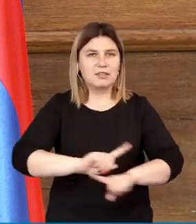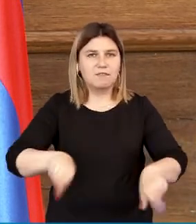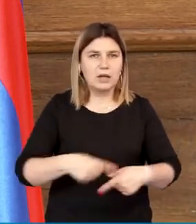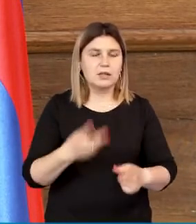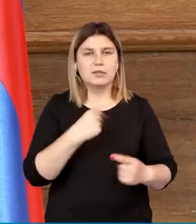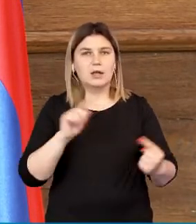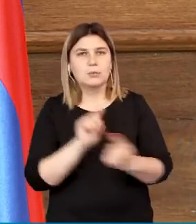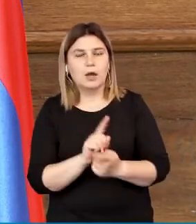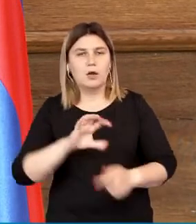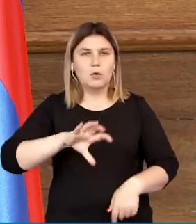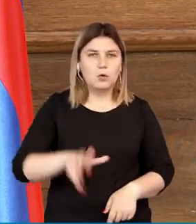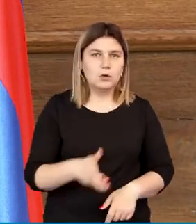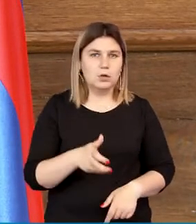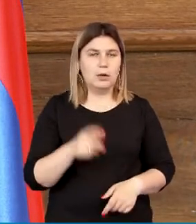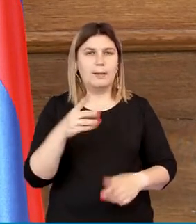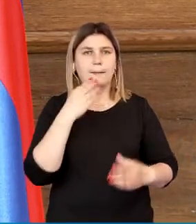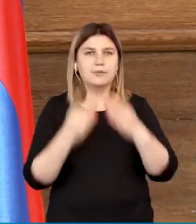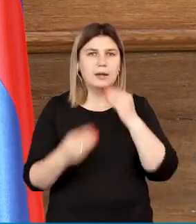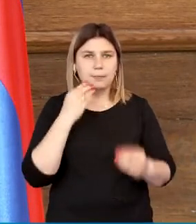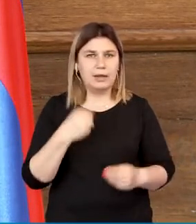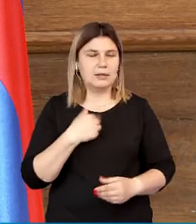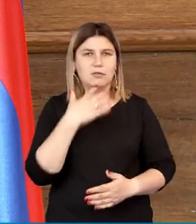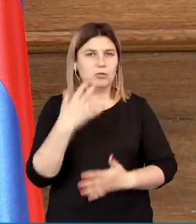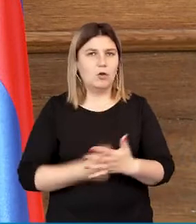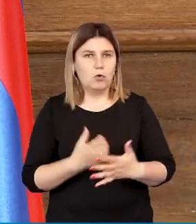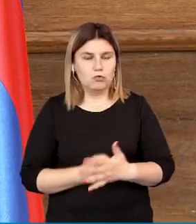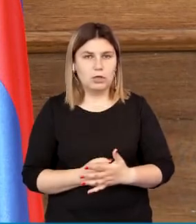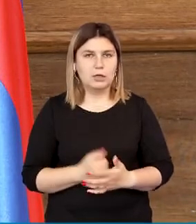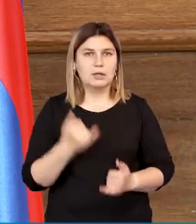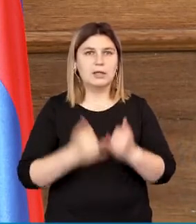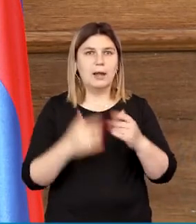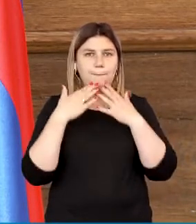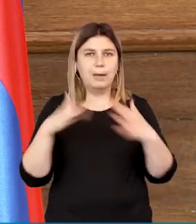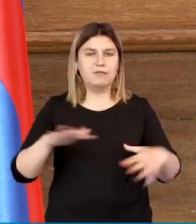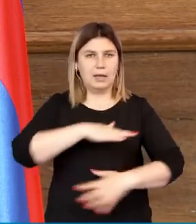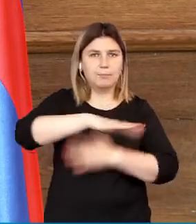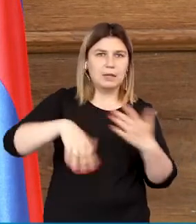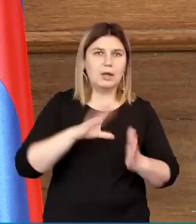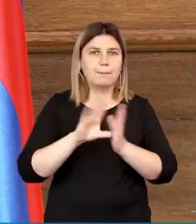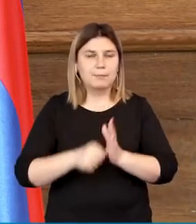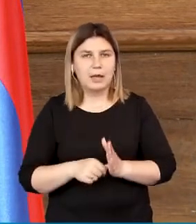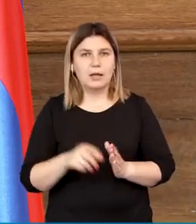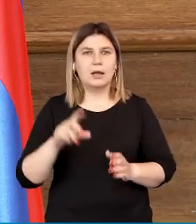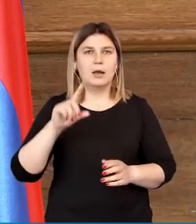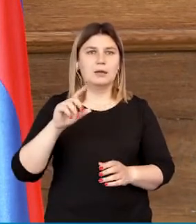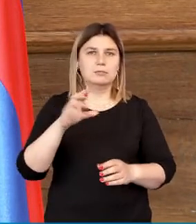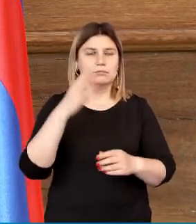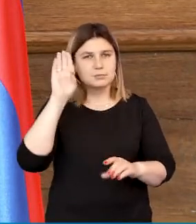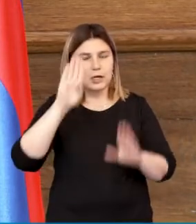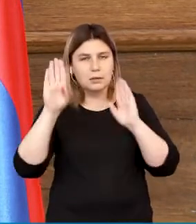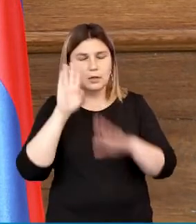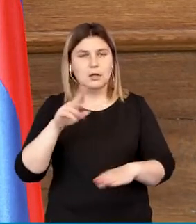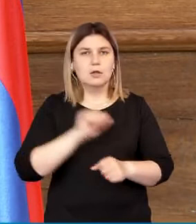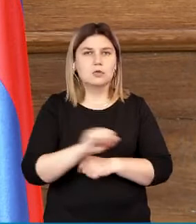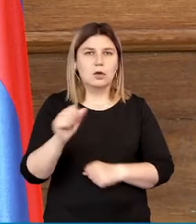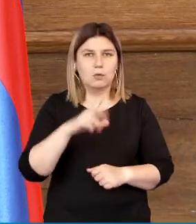sobą grup bądź niekorzystanie z placu zabaw. Nasze przedszkole nie korzysta. Jeśli w bawialniach mieszają się dzieci z całego miasta, pluszaki i dywany są, a rodzice są